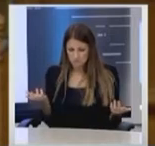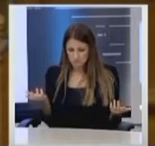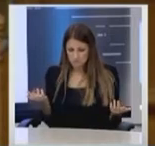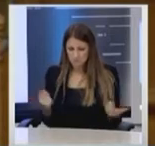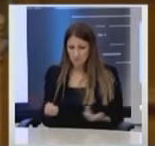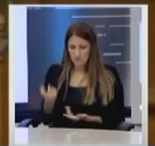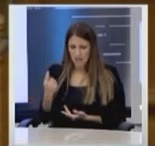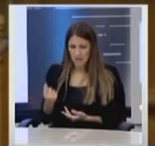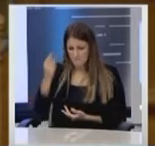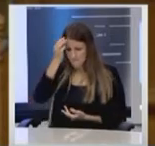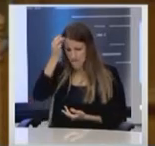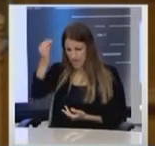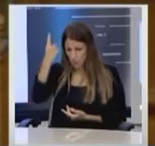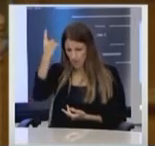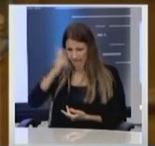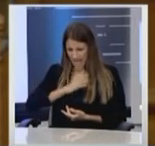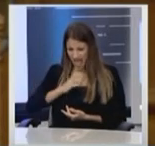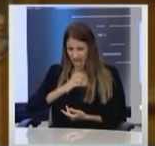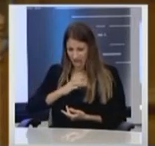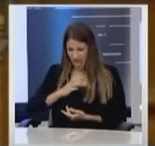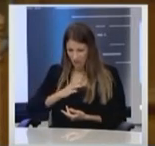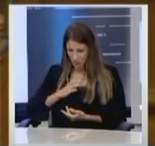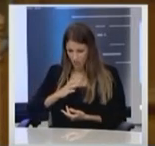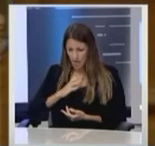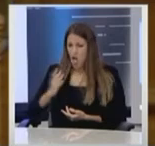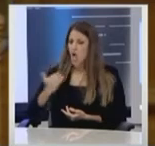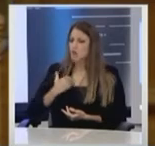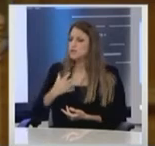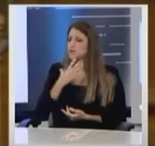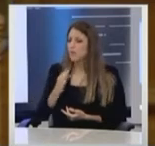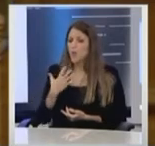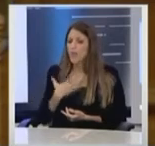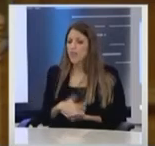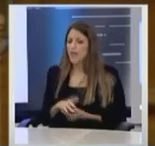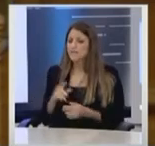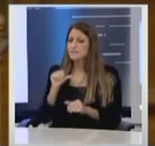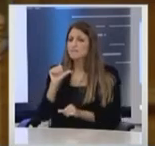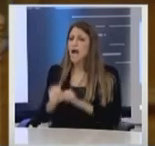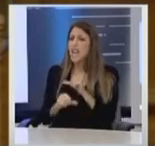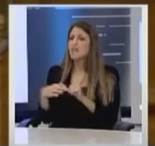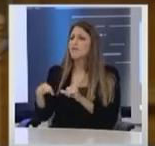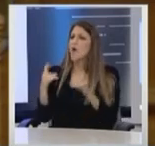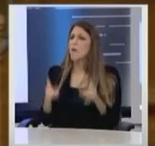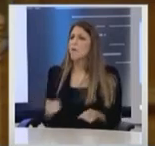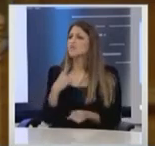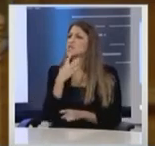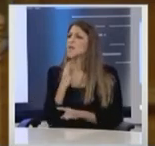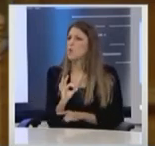αναφέρθηκε στην περίπτωση ενός ατόμου το οποίο τον ρώτησε για ποιο λόγο προβαίνει στην απόφαση, στην